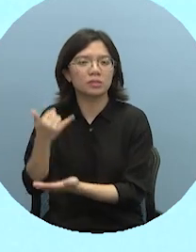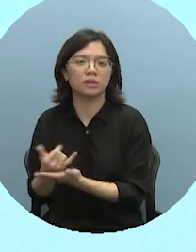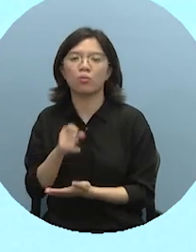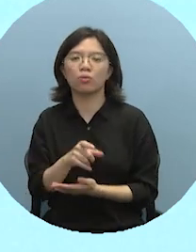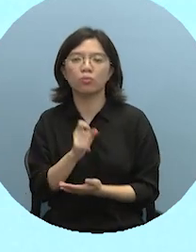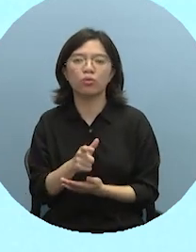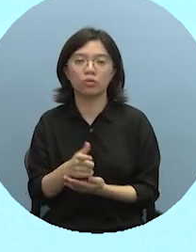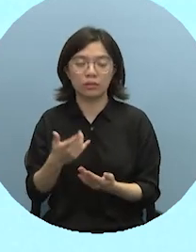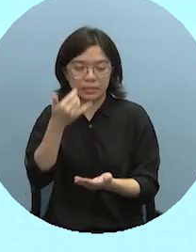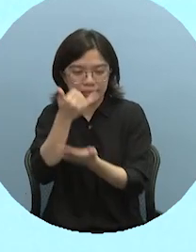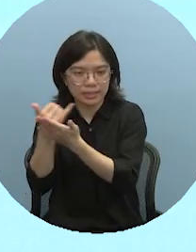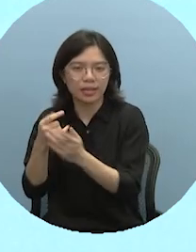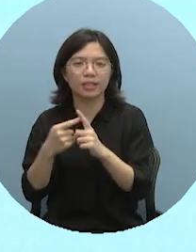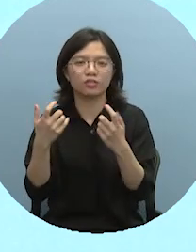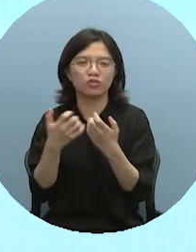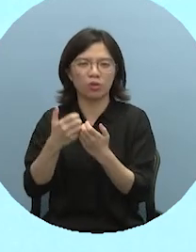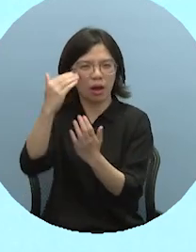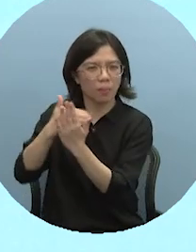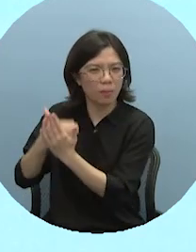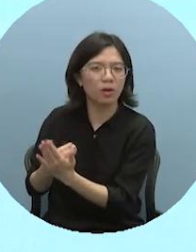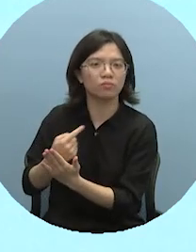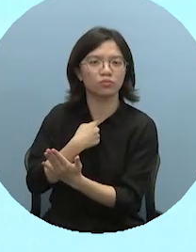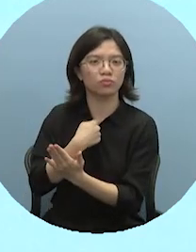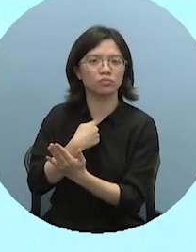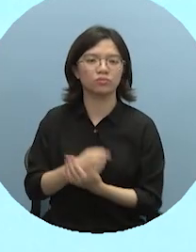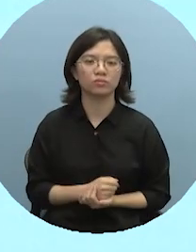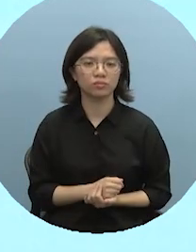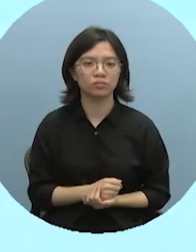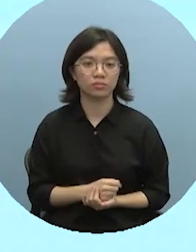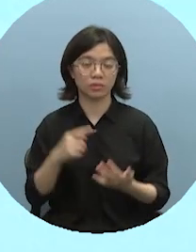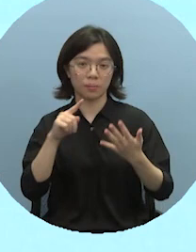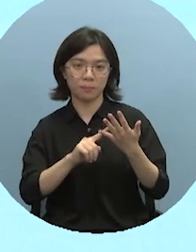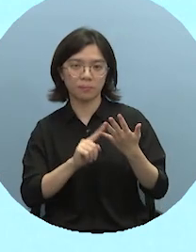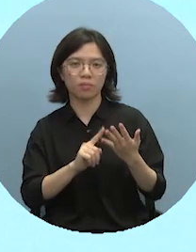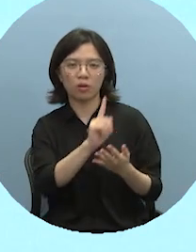字。第五，是要保護高風